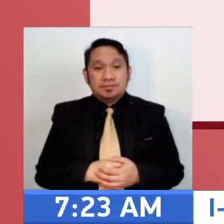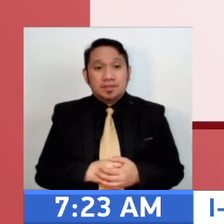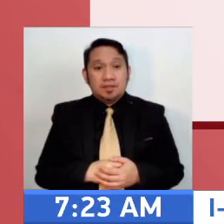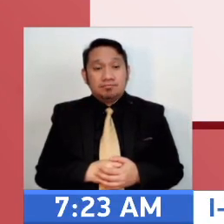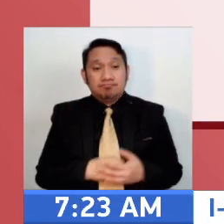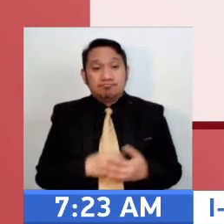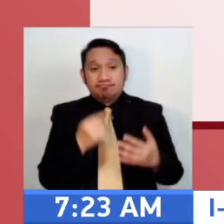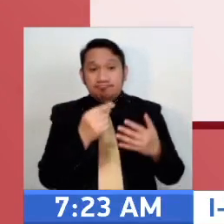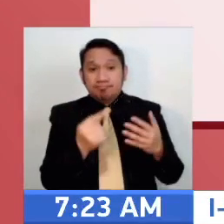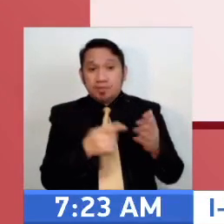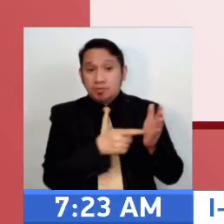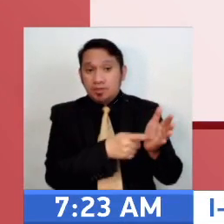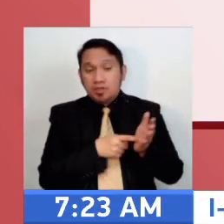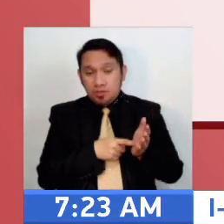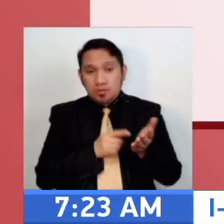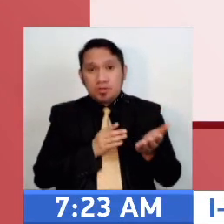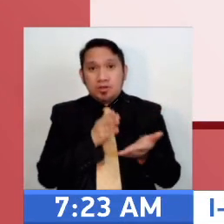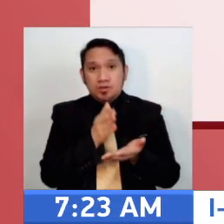magpunta sa